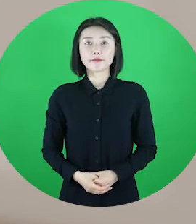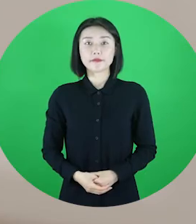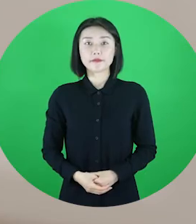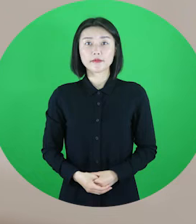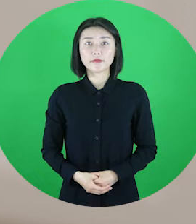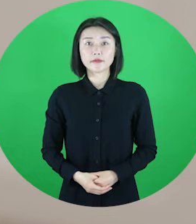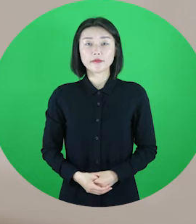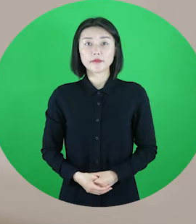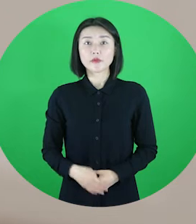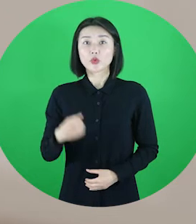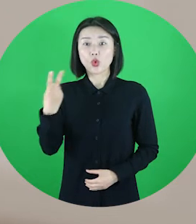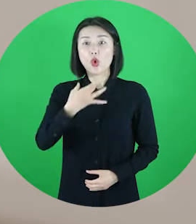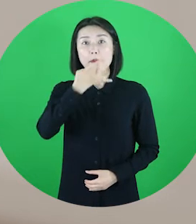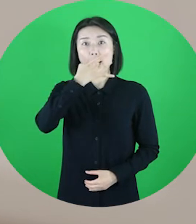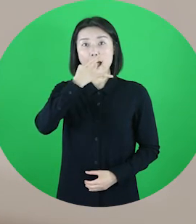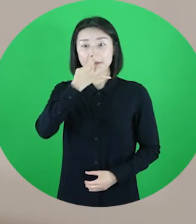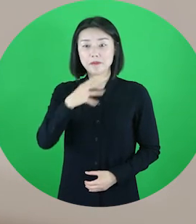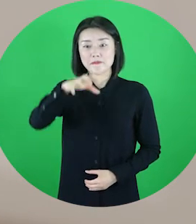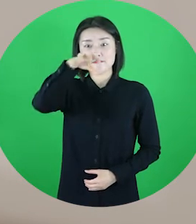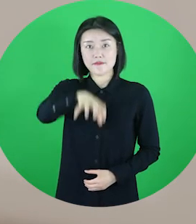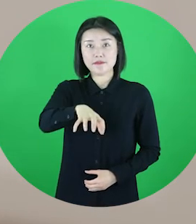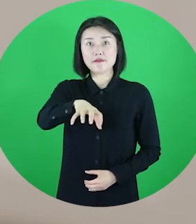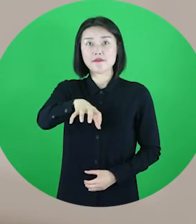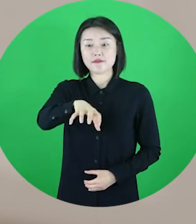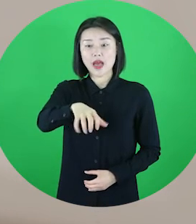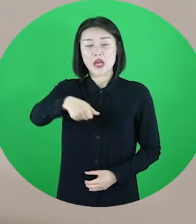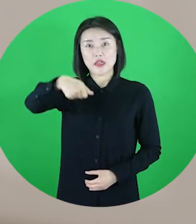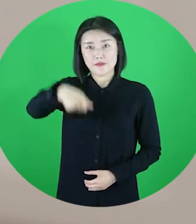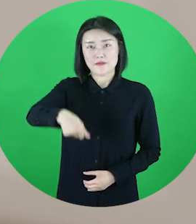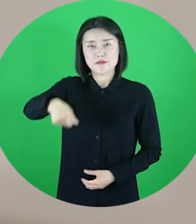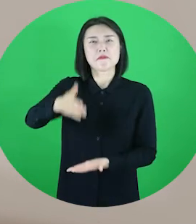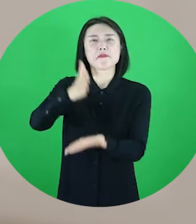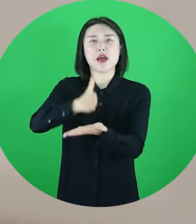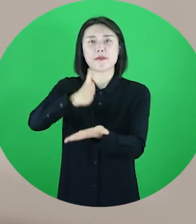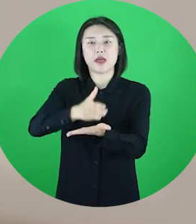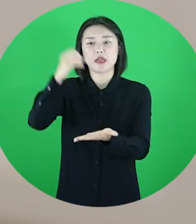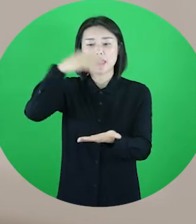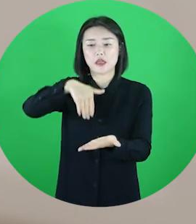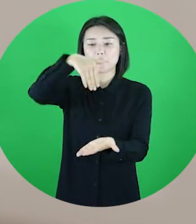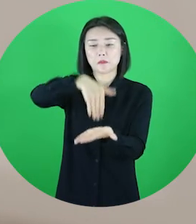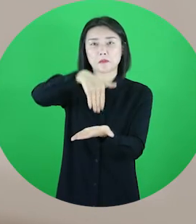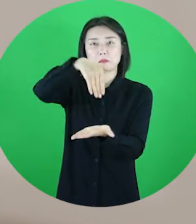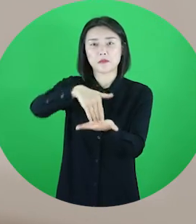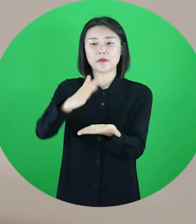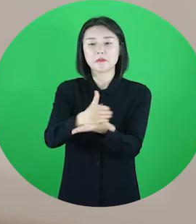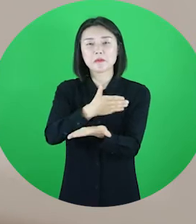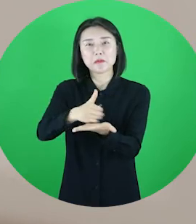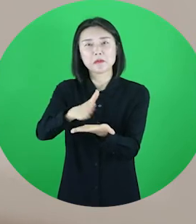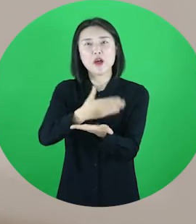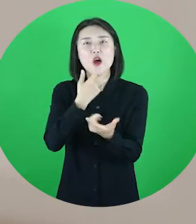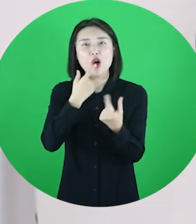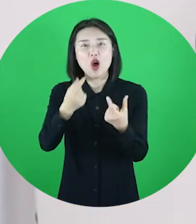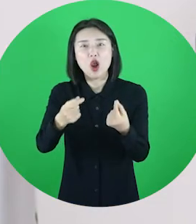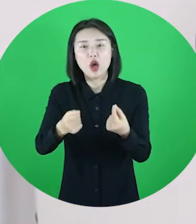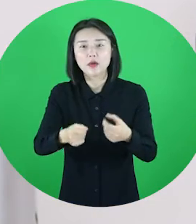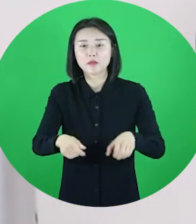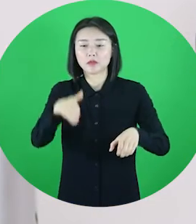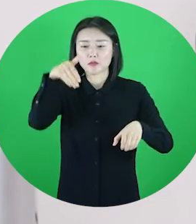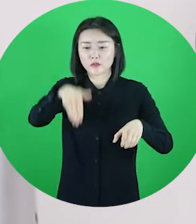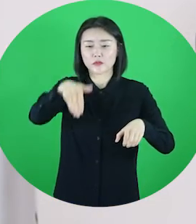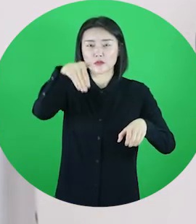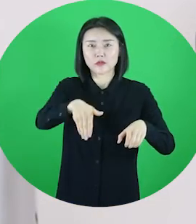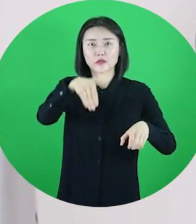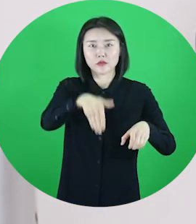자, 밥을 펼 때는 꾹 누르지 말고 이렇게 위에서 누르듯이 이렇게 펴지도록